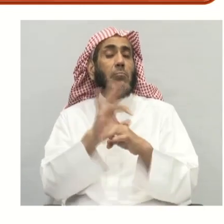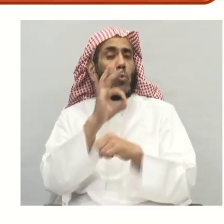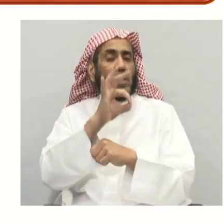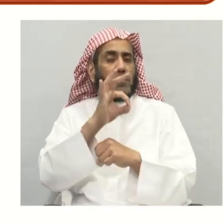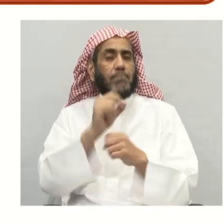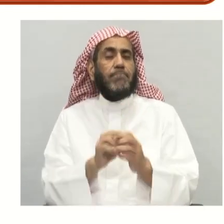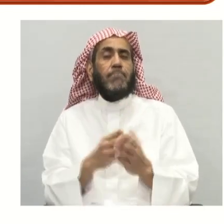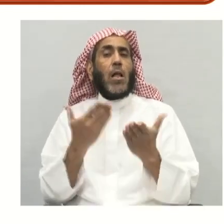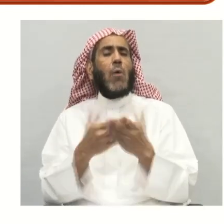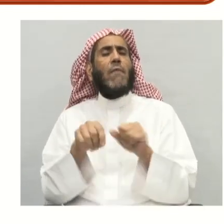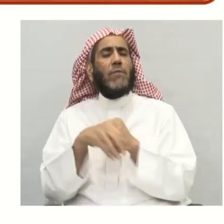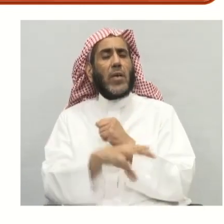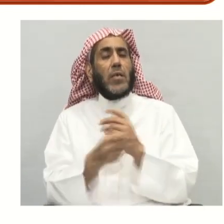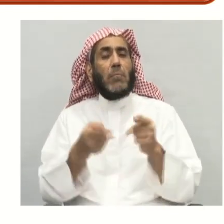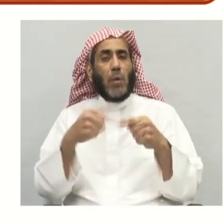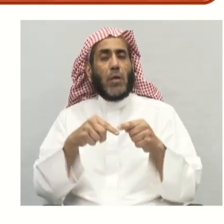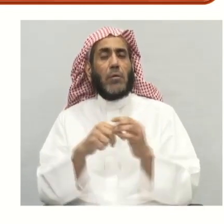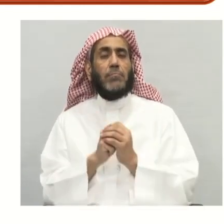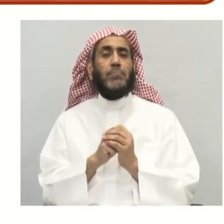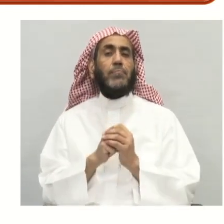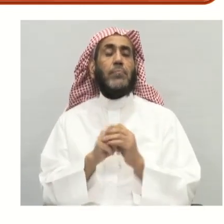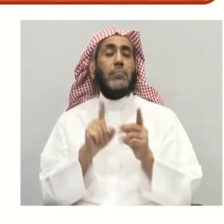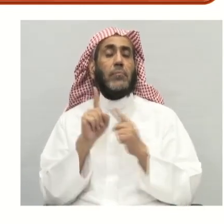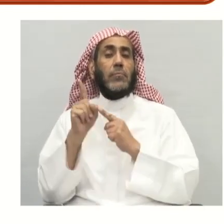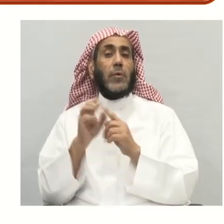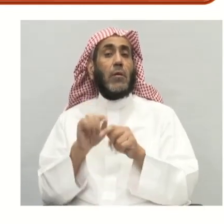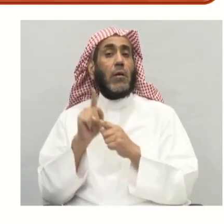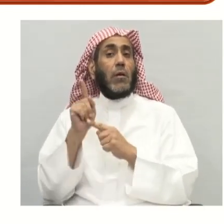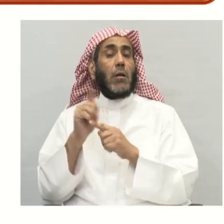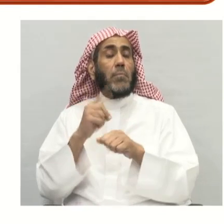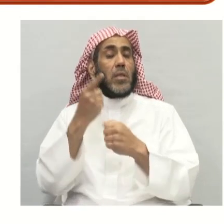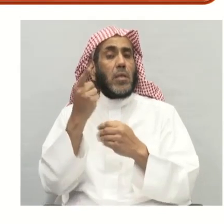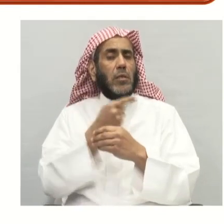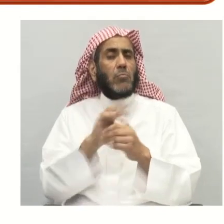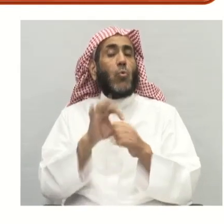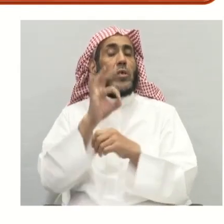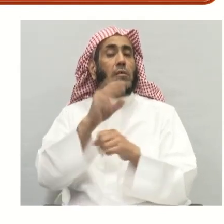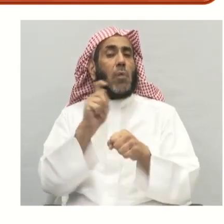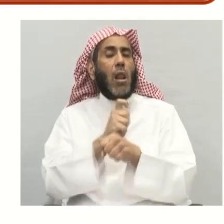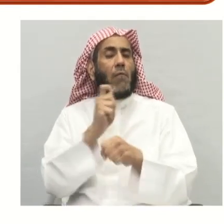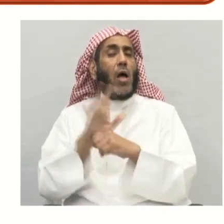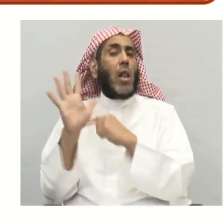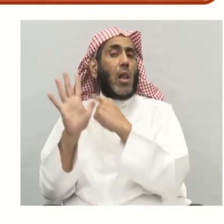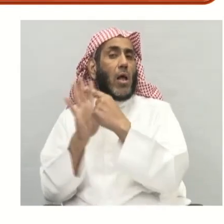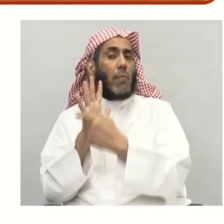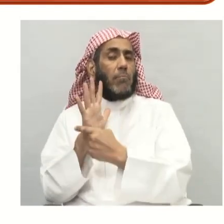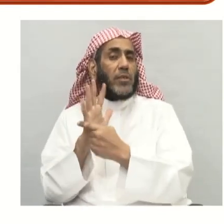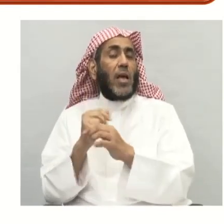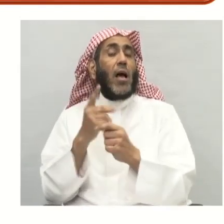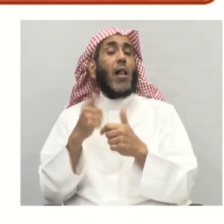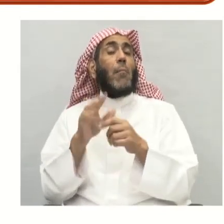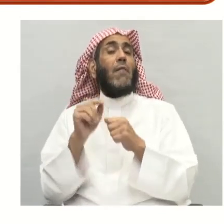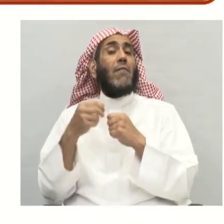والجزم العلامه الفرعيه ايضا هنا علامه نصب وجزم الافعال الخمسه هي علامه